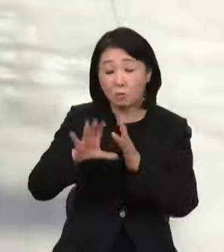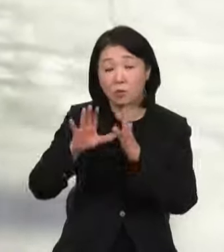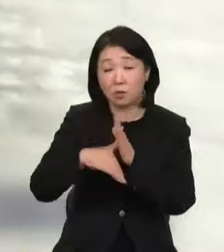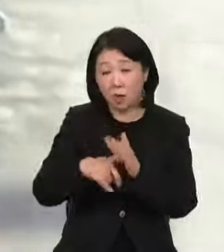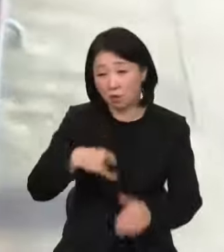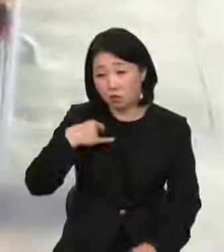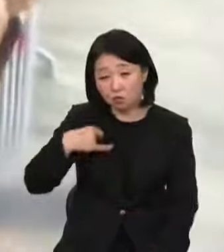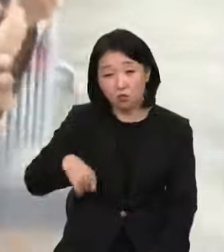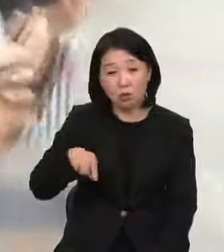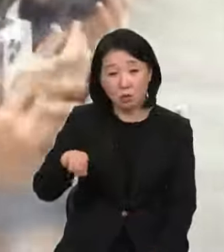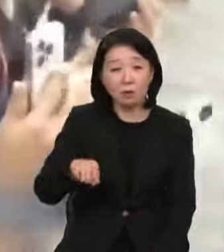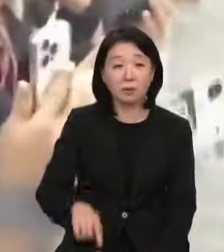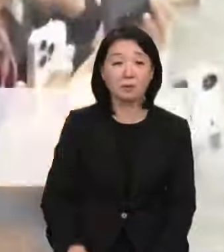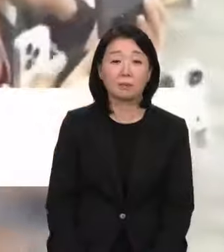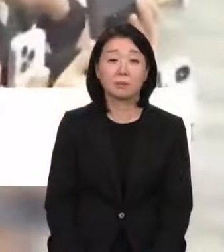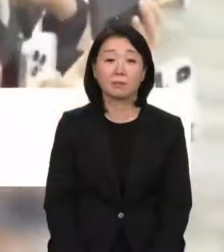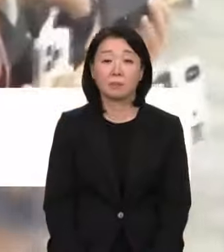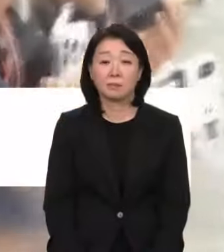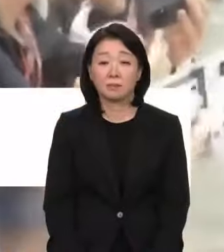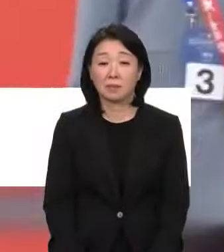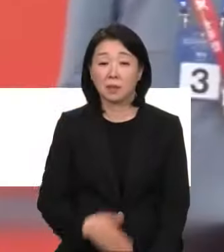속도,